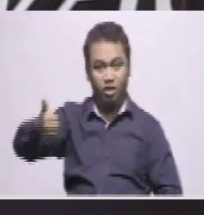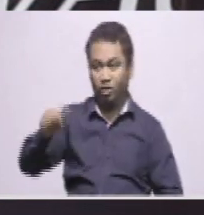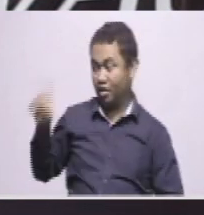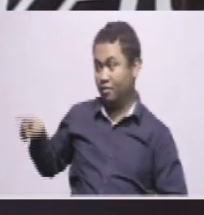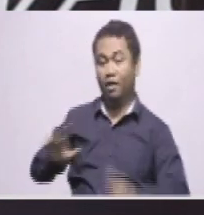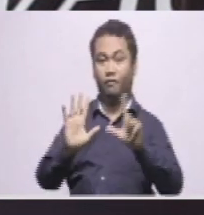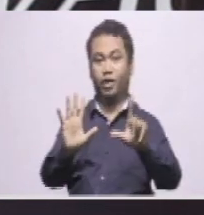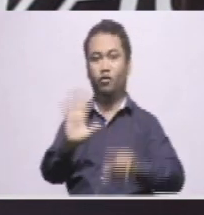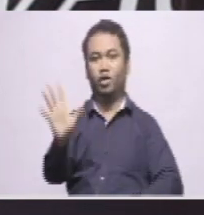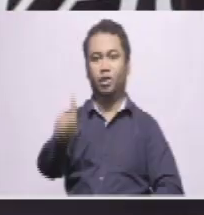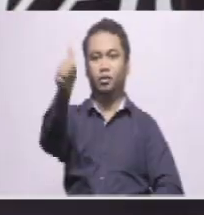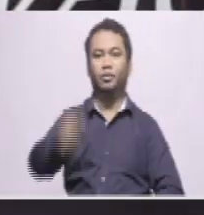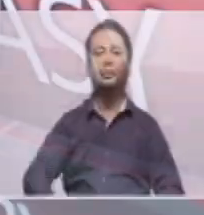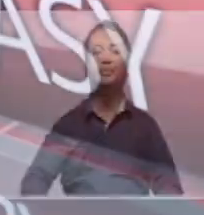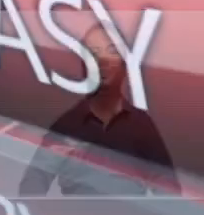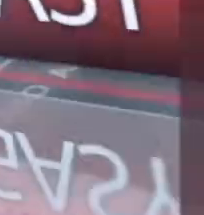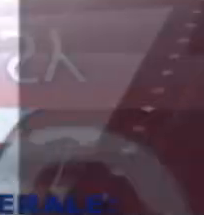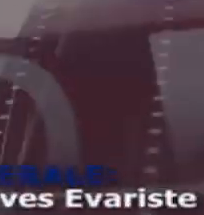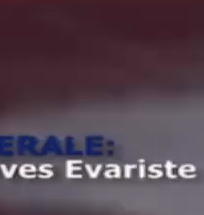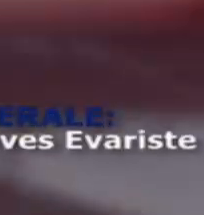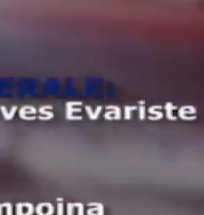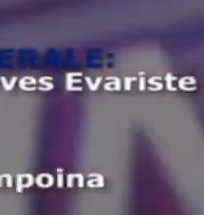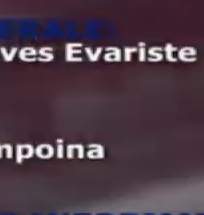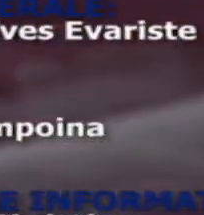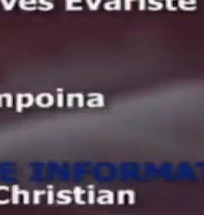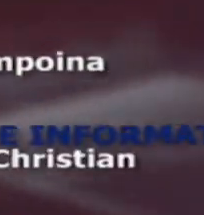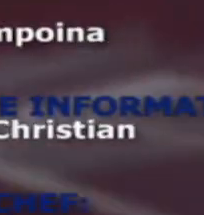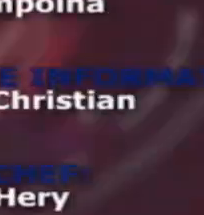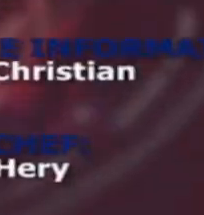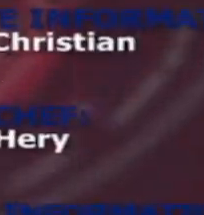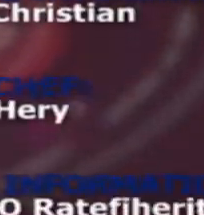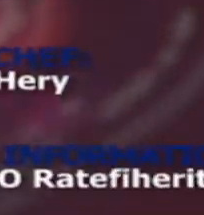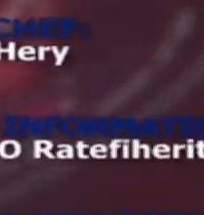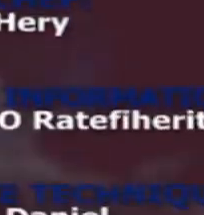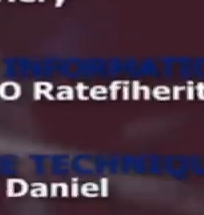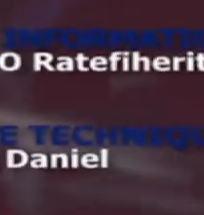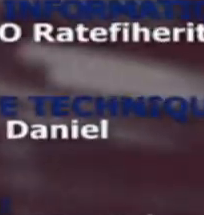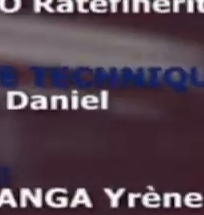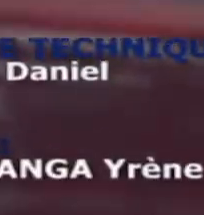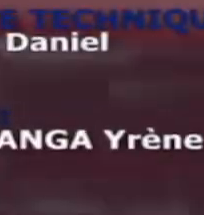fitora indray. Mirary soa ary tompoko.